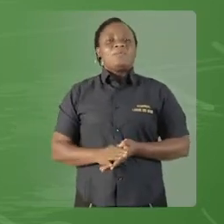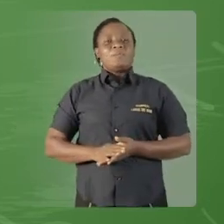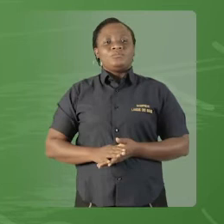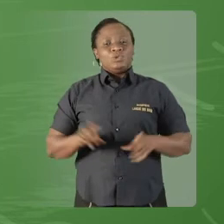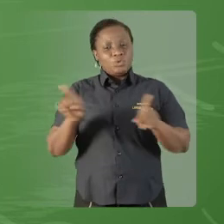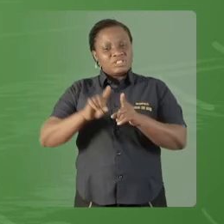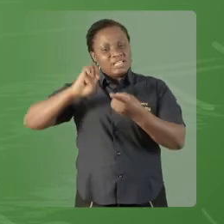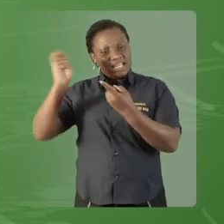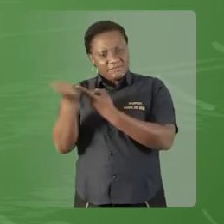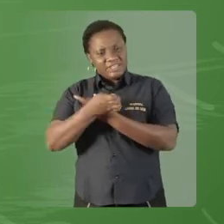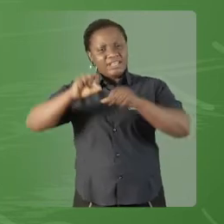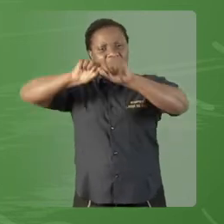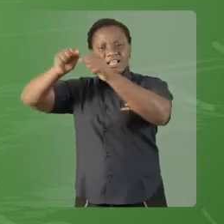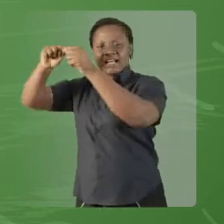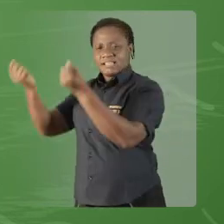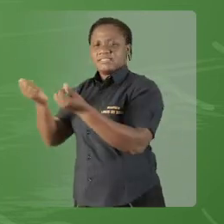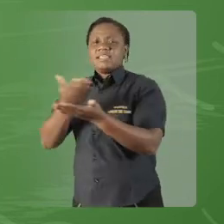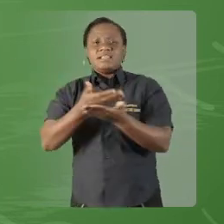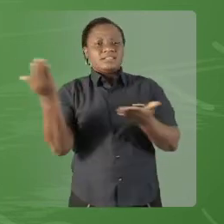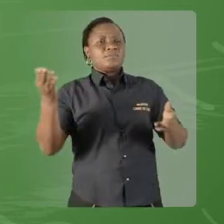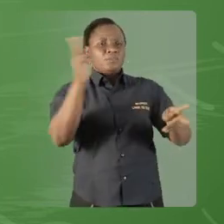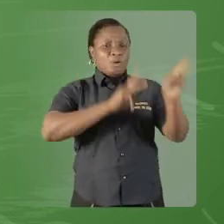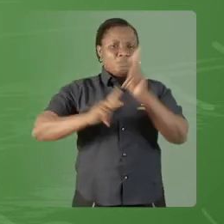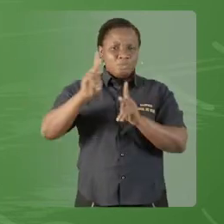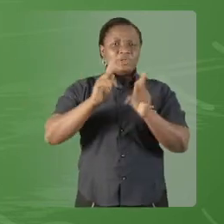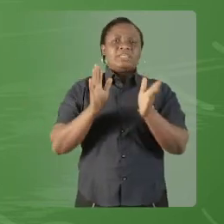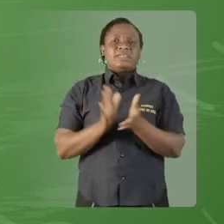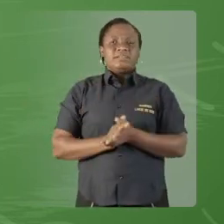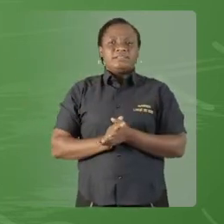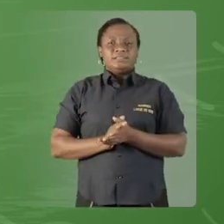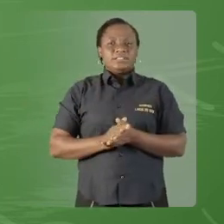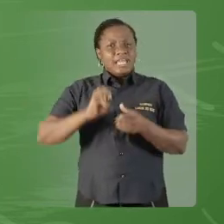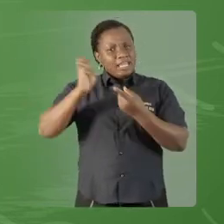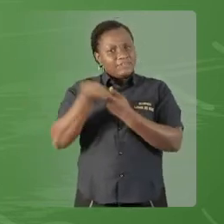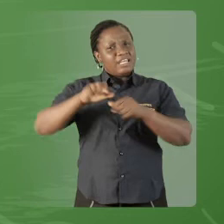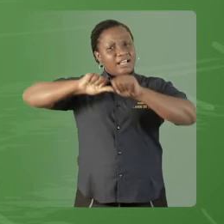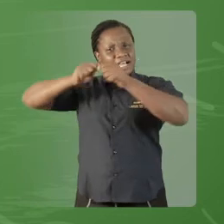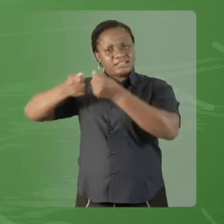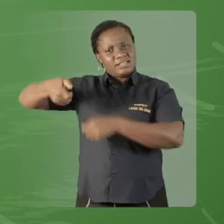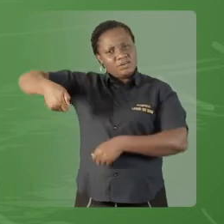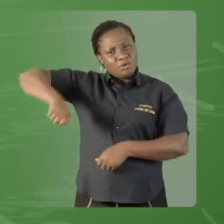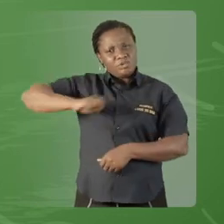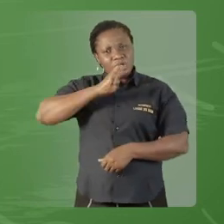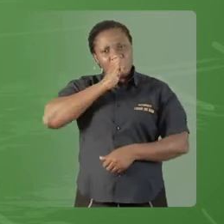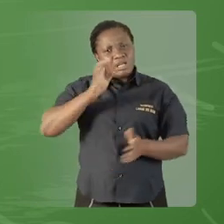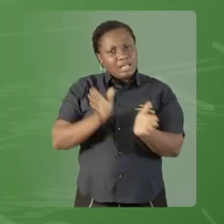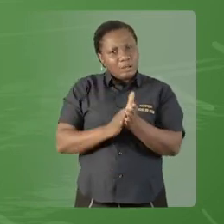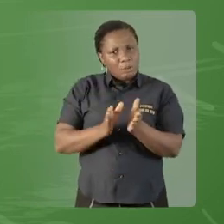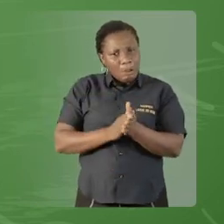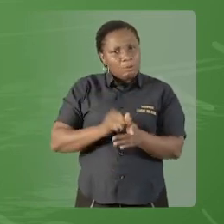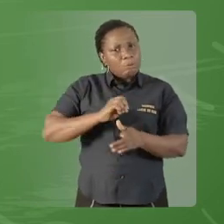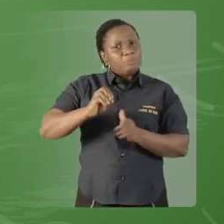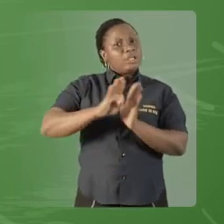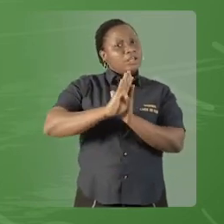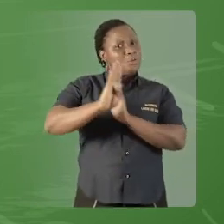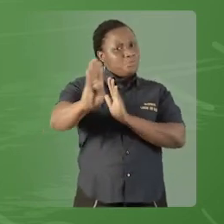les équipements publics. Il faut éviter de casser les robinets de l'école, éviter de casser les bus